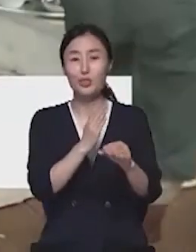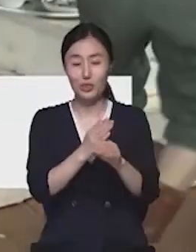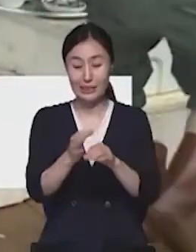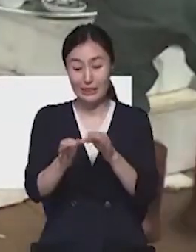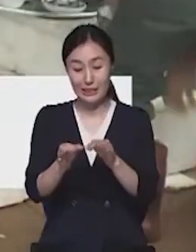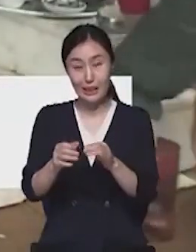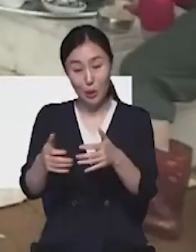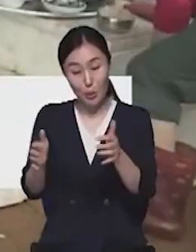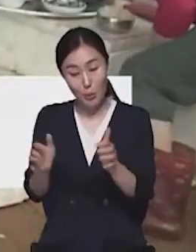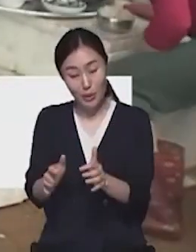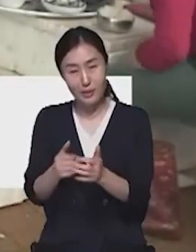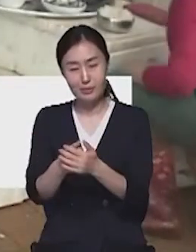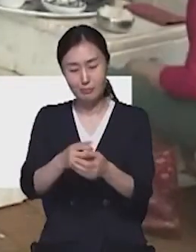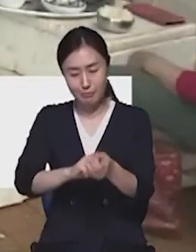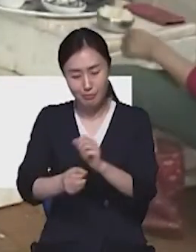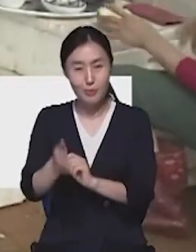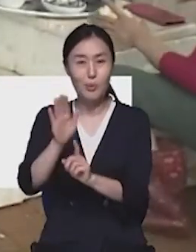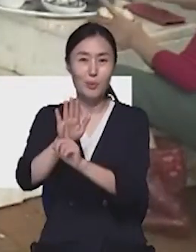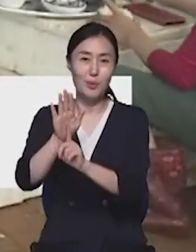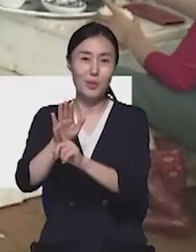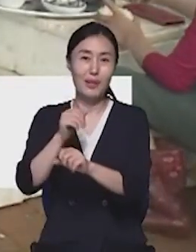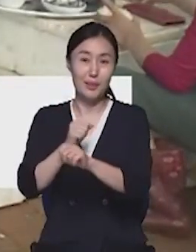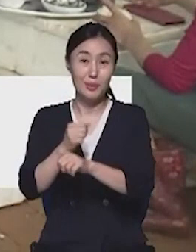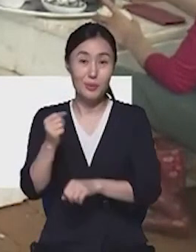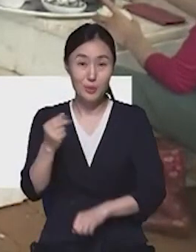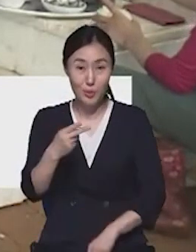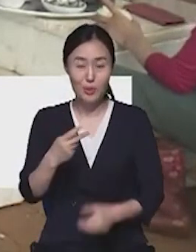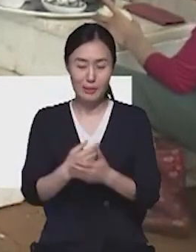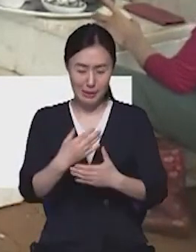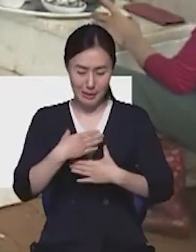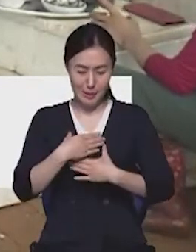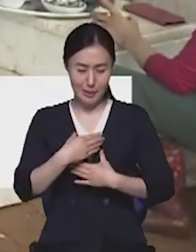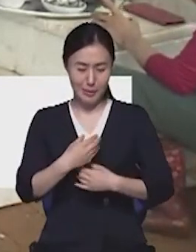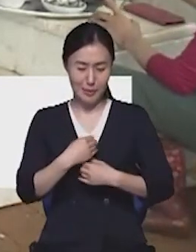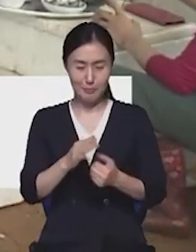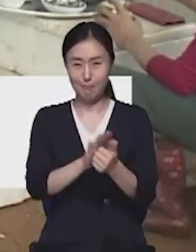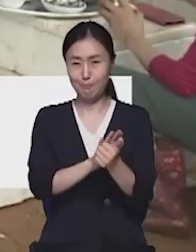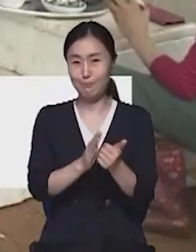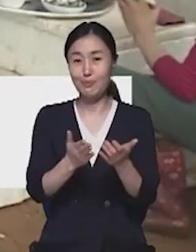상인회에서도 적극적으로 홍보하고 다 안전하게